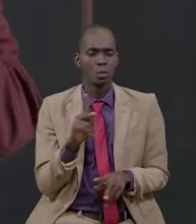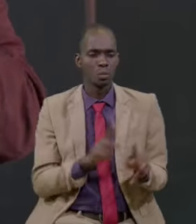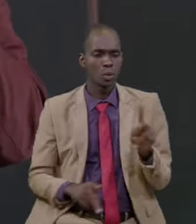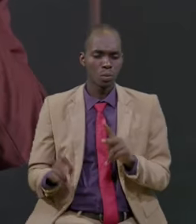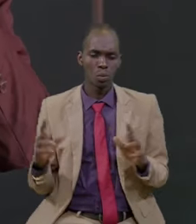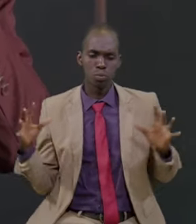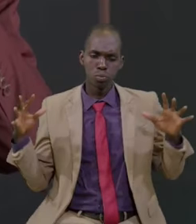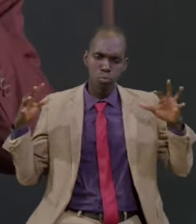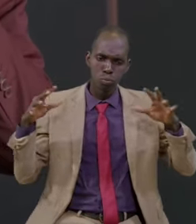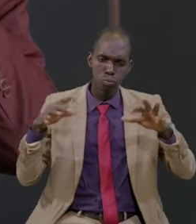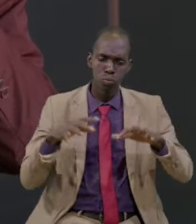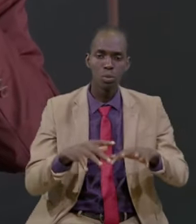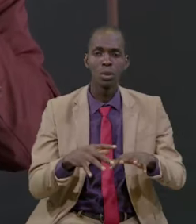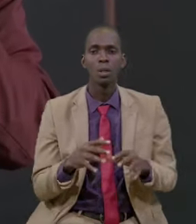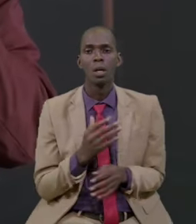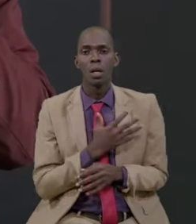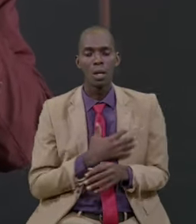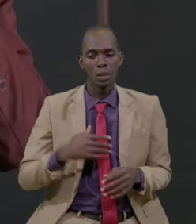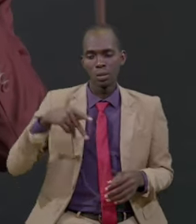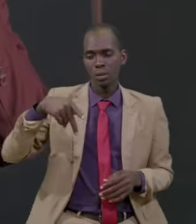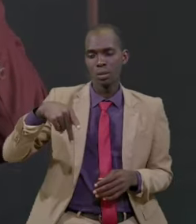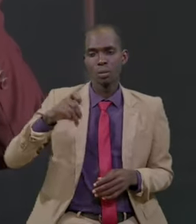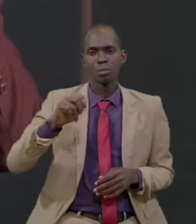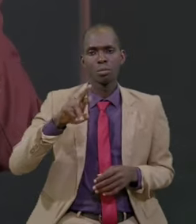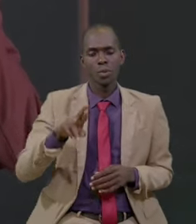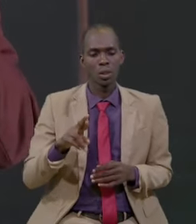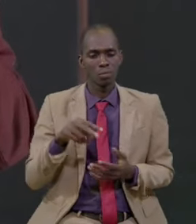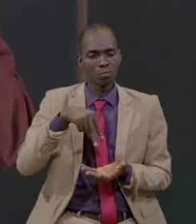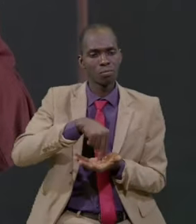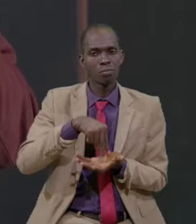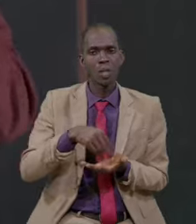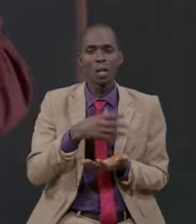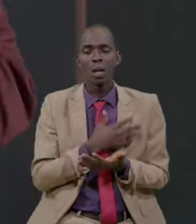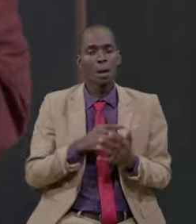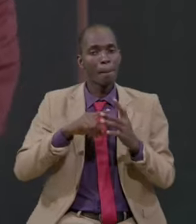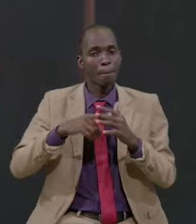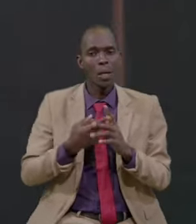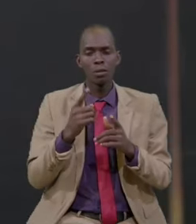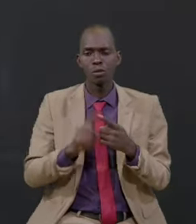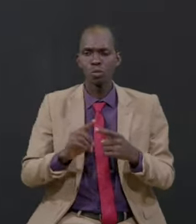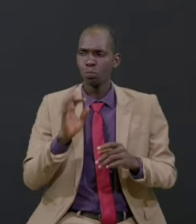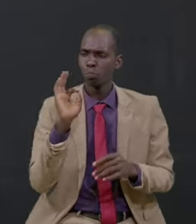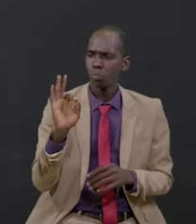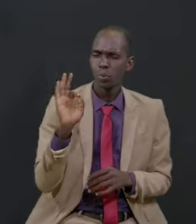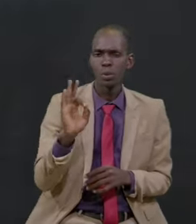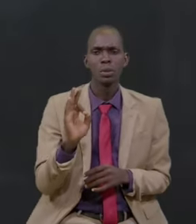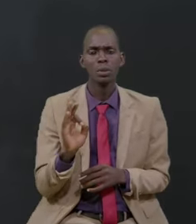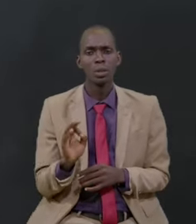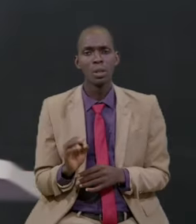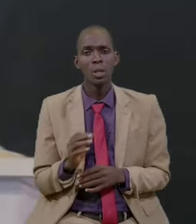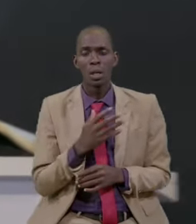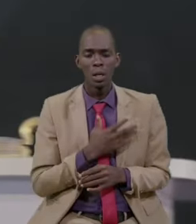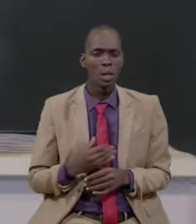rassemblés, Pierre s'est levé. Et il a commencé à leur parler. Si vous pensez que ces gens-là